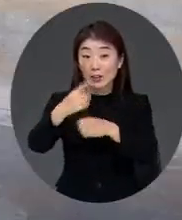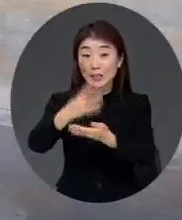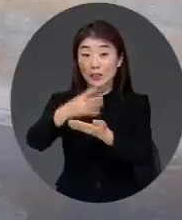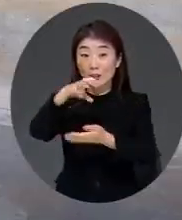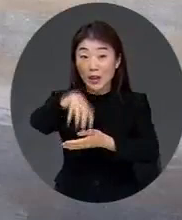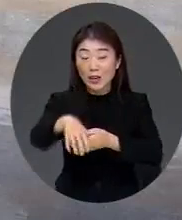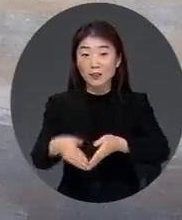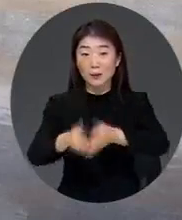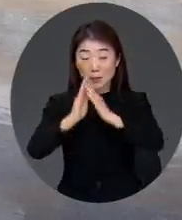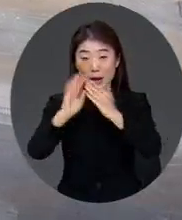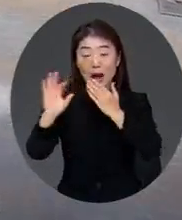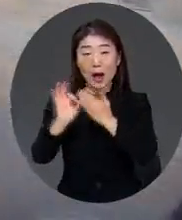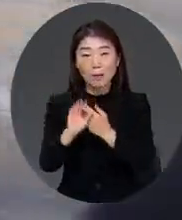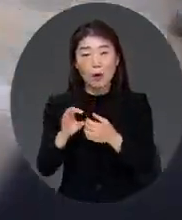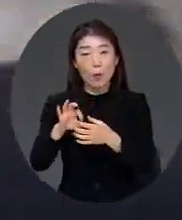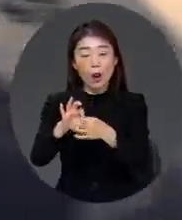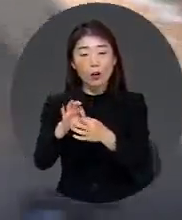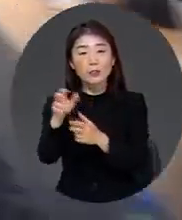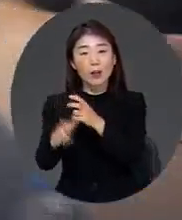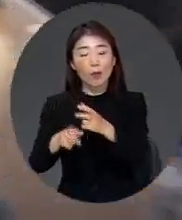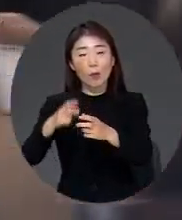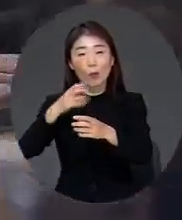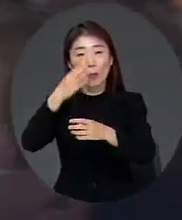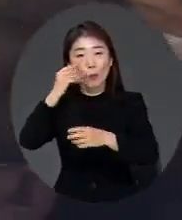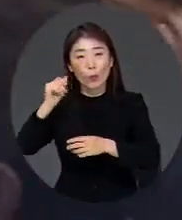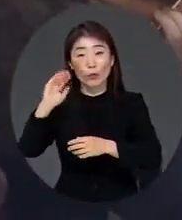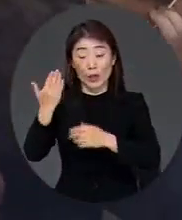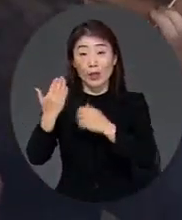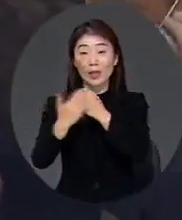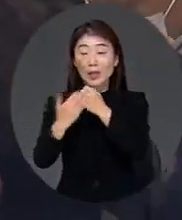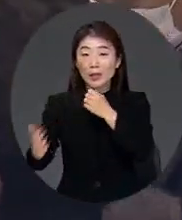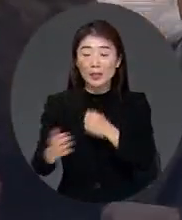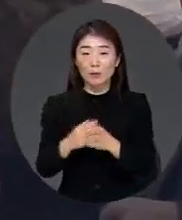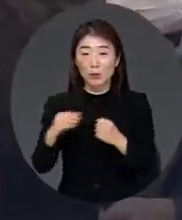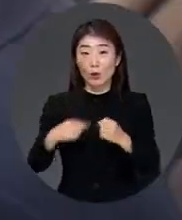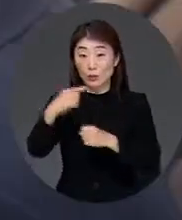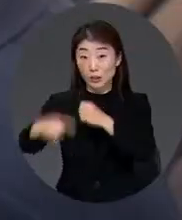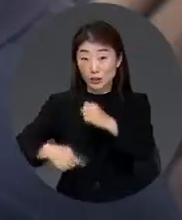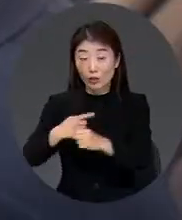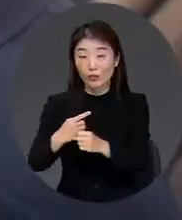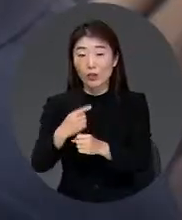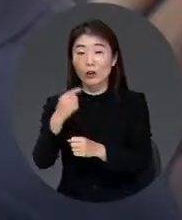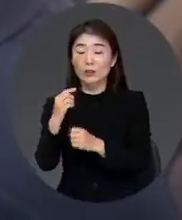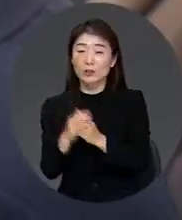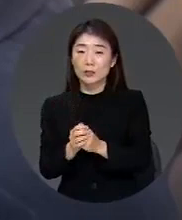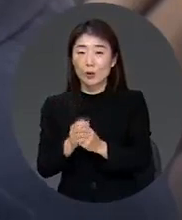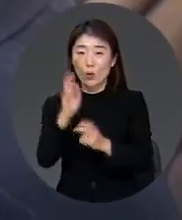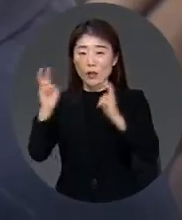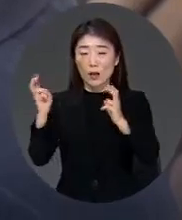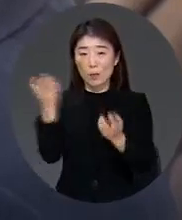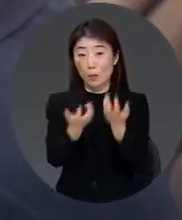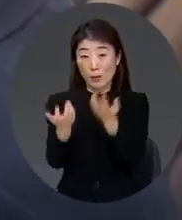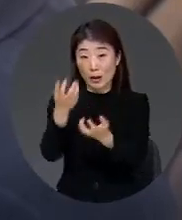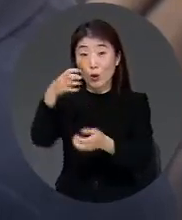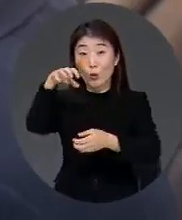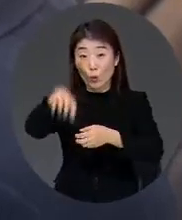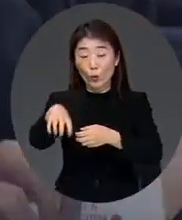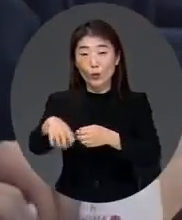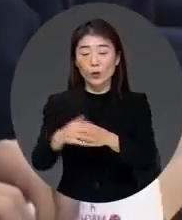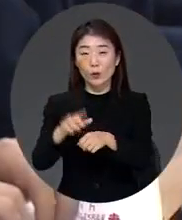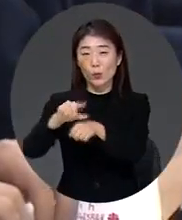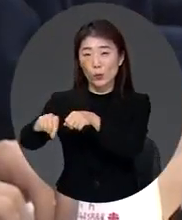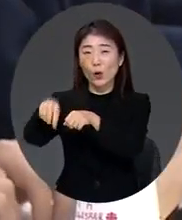산업이 활성화될 것으로 전망하고 방위 원전 협력업체들이 입주할 대규모 산업단지를 창원